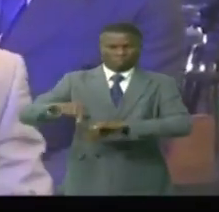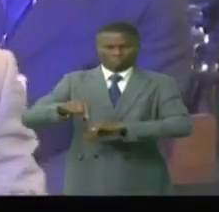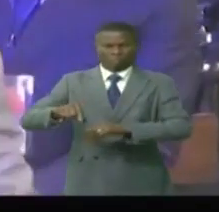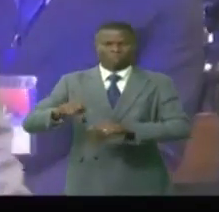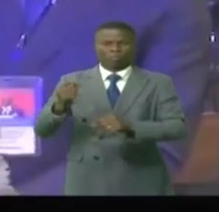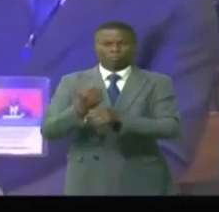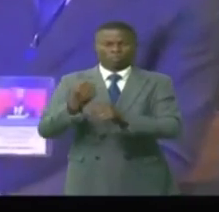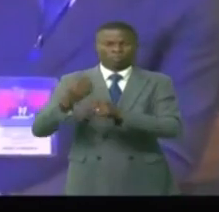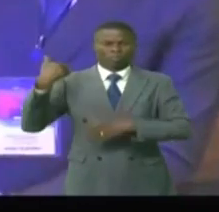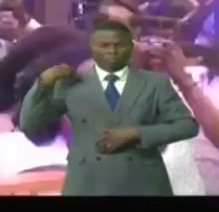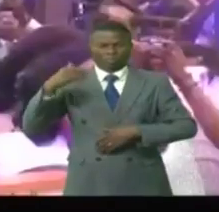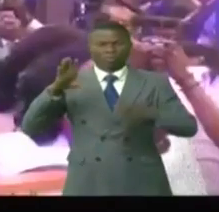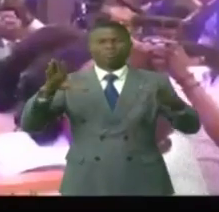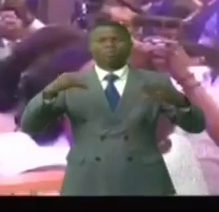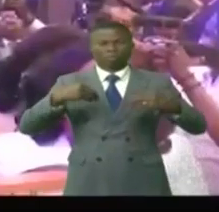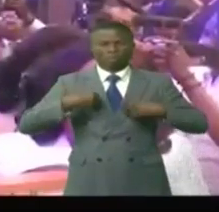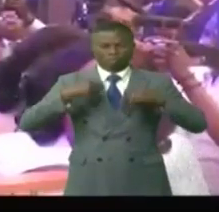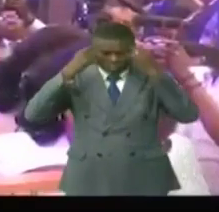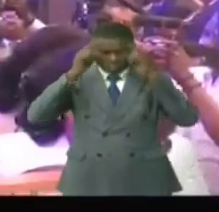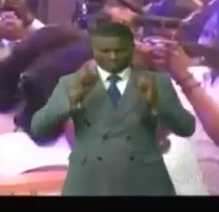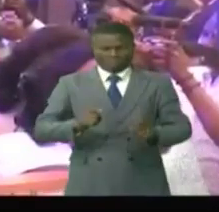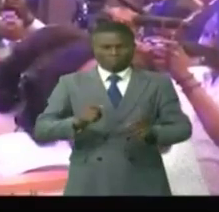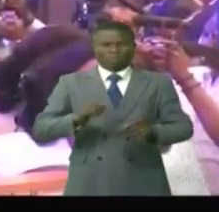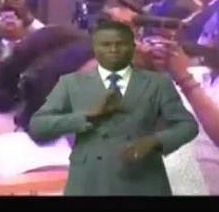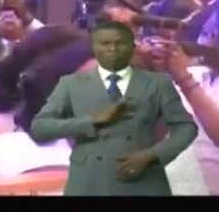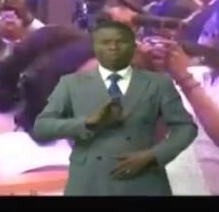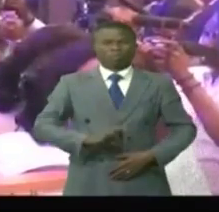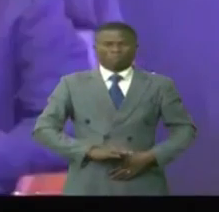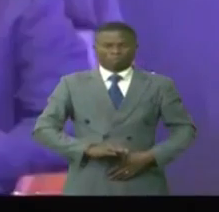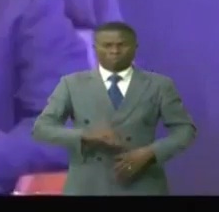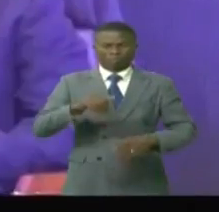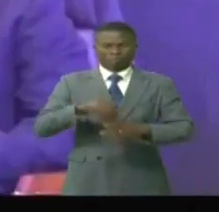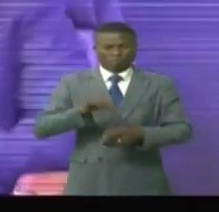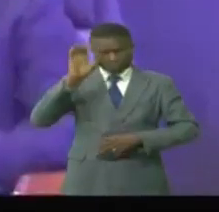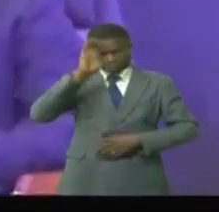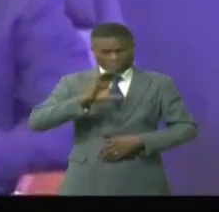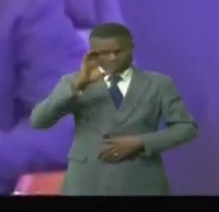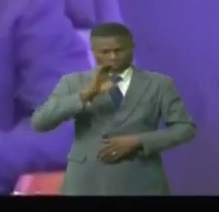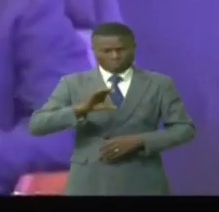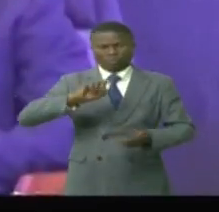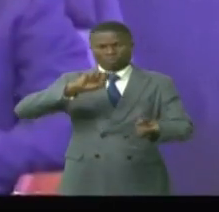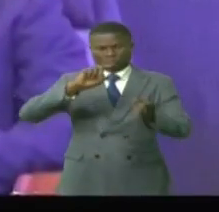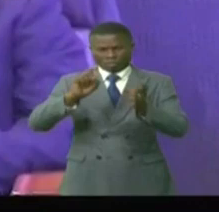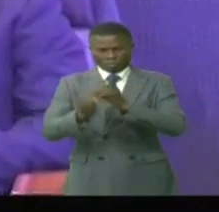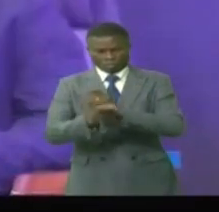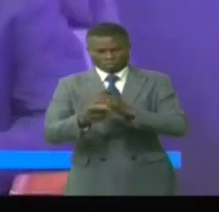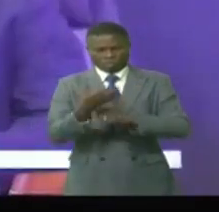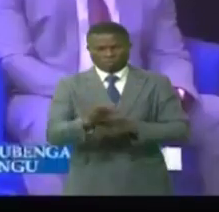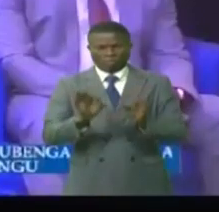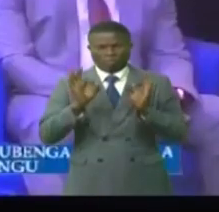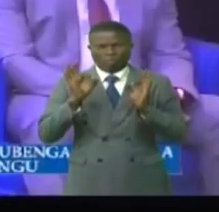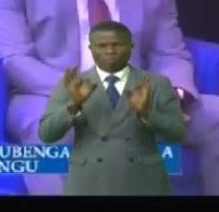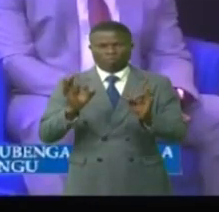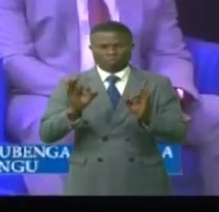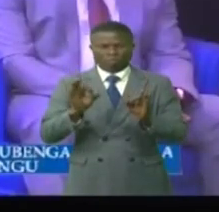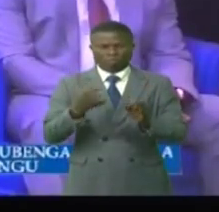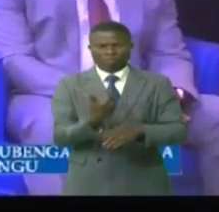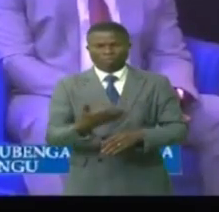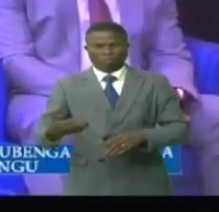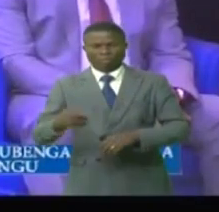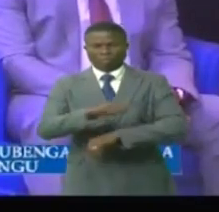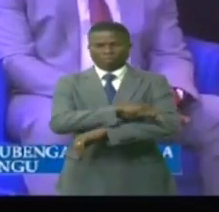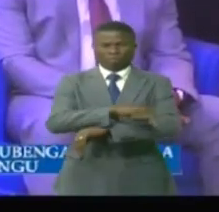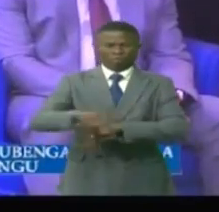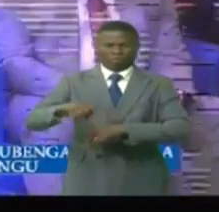publique a reconnu l'engagement du président de la République dans la marche vers la rénovation et la redynamisation dans la gestion